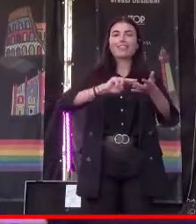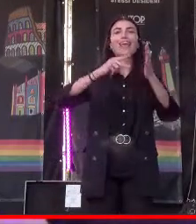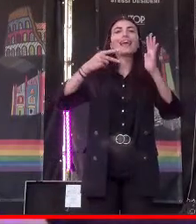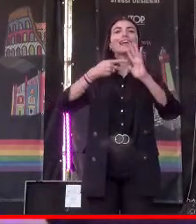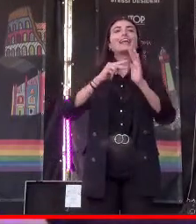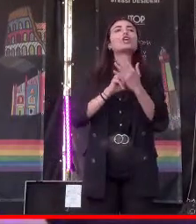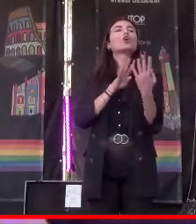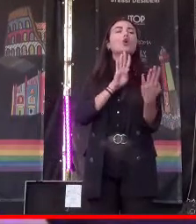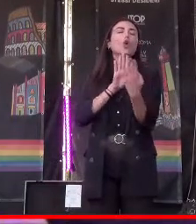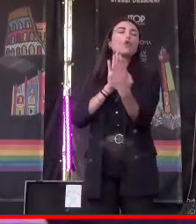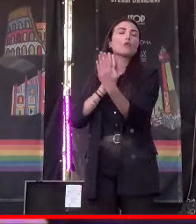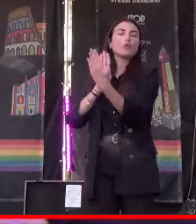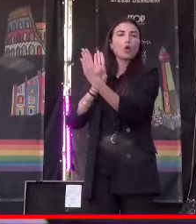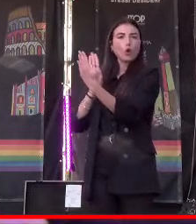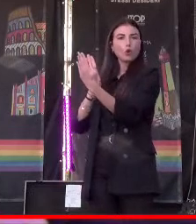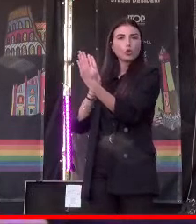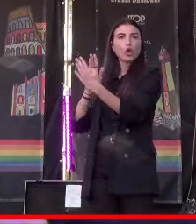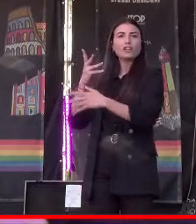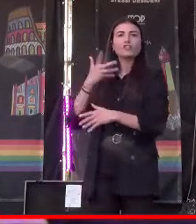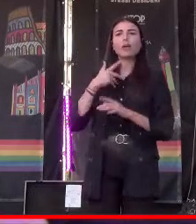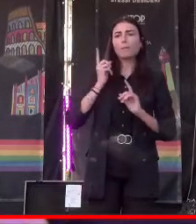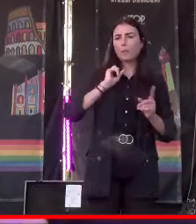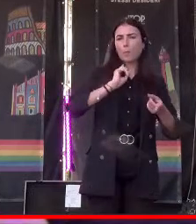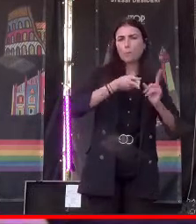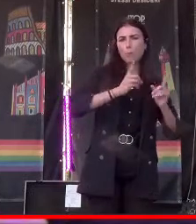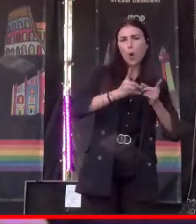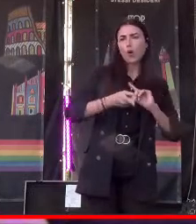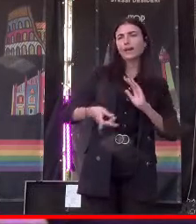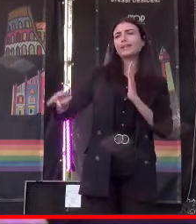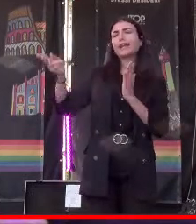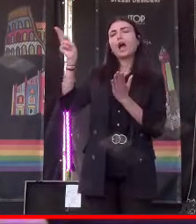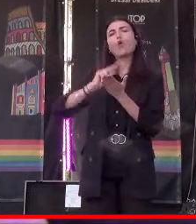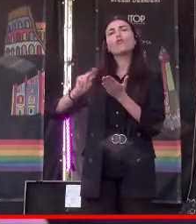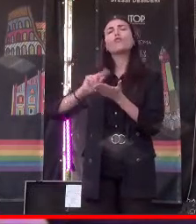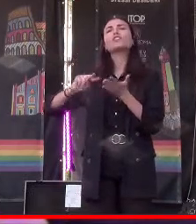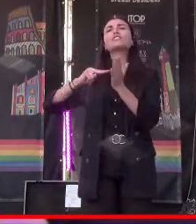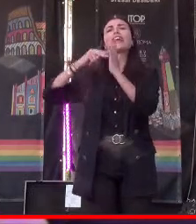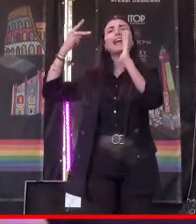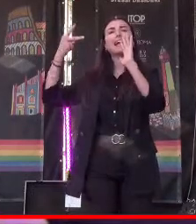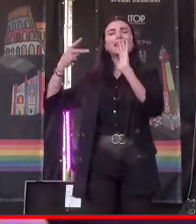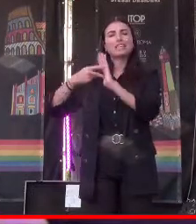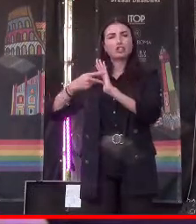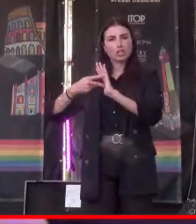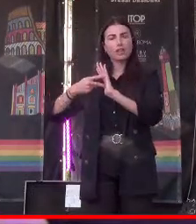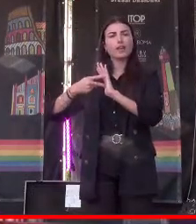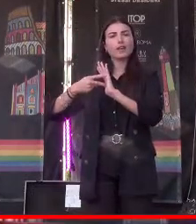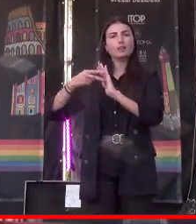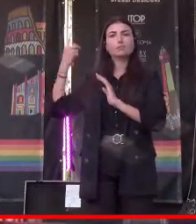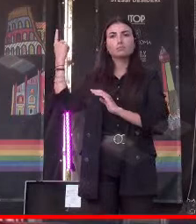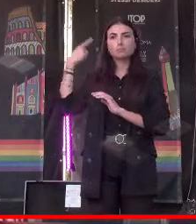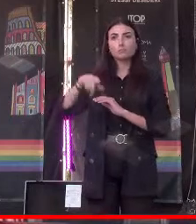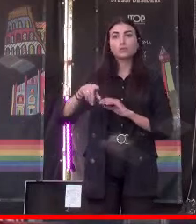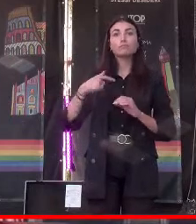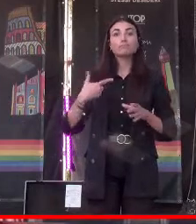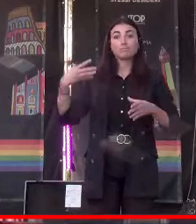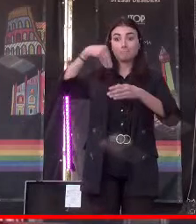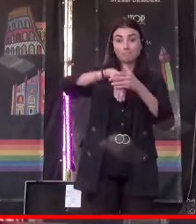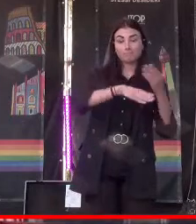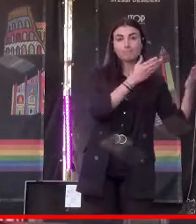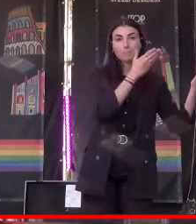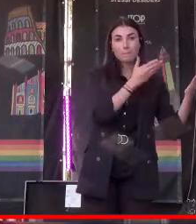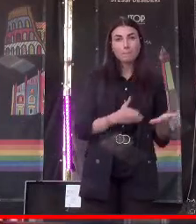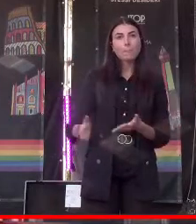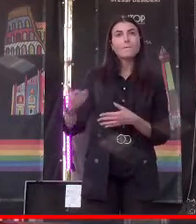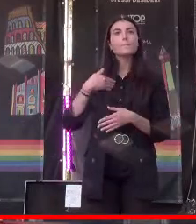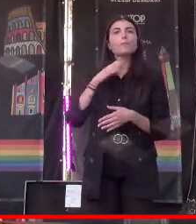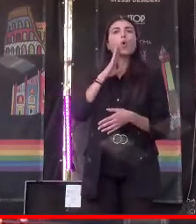che altro, in cui c'è una parte politica, ci sono gli uffici tecnici, fa parte anche come ospite fisso la consulta della